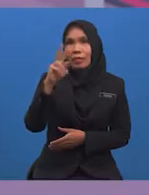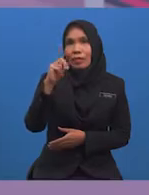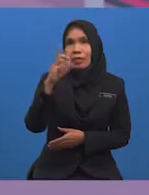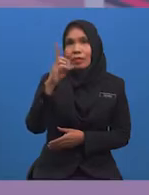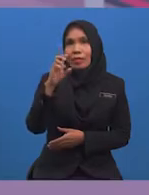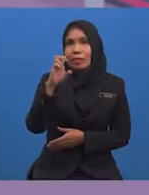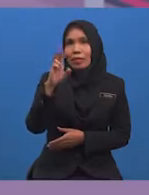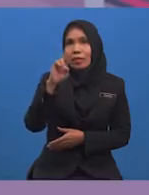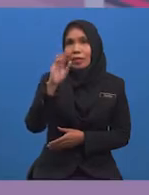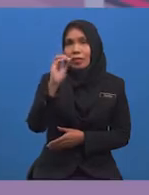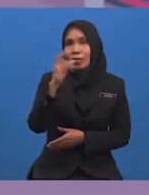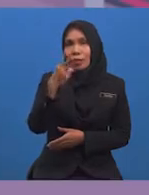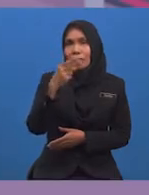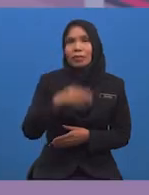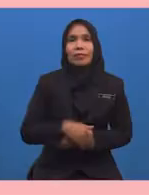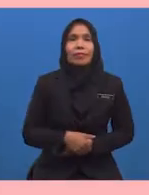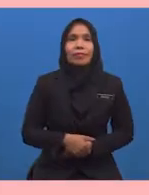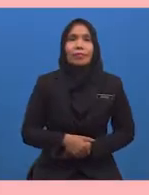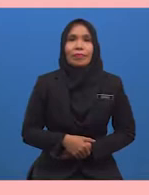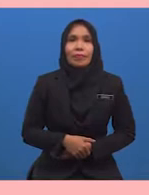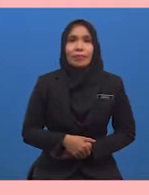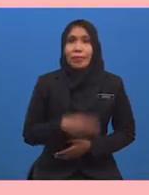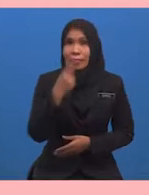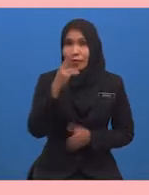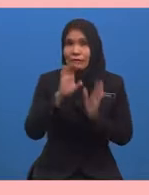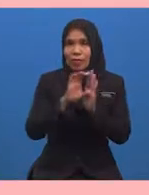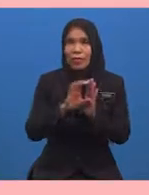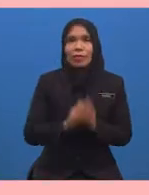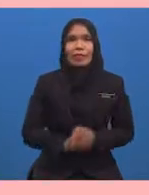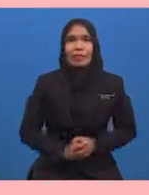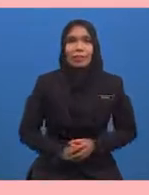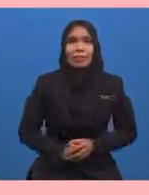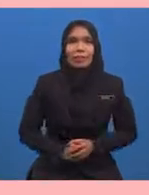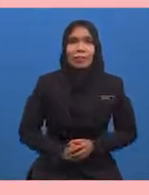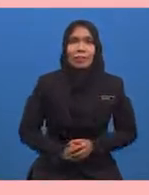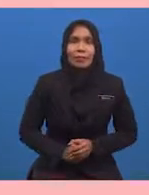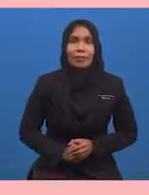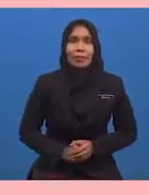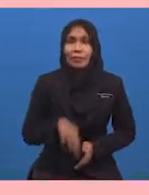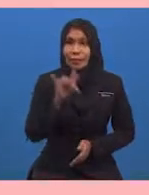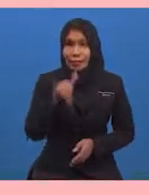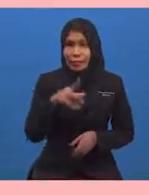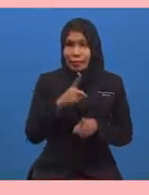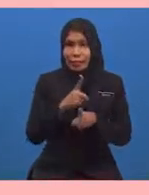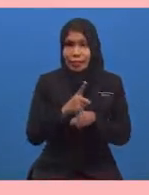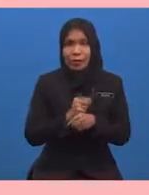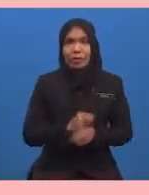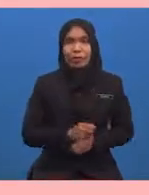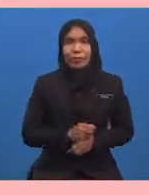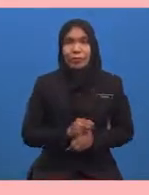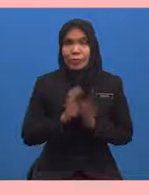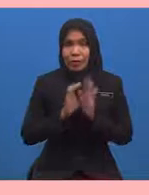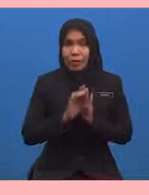Murid-murid, cuba lihat pada paparan gambar. Apakah gambar tersebut? Ya, betul murid-murid.